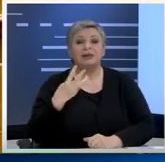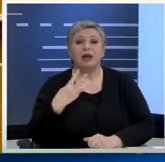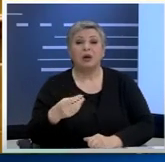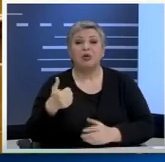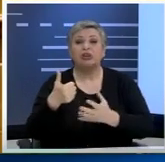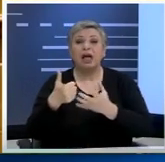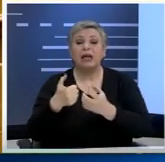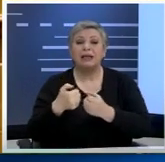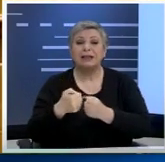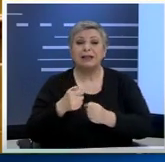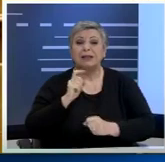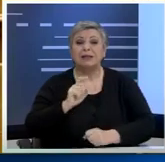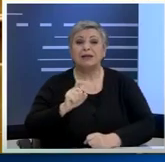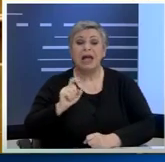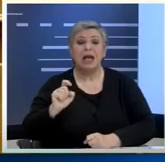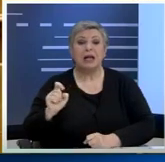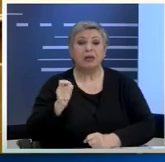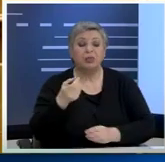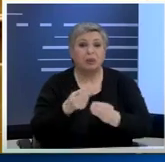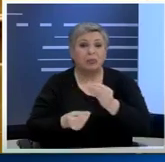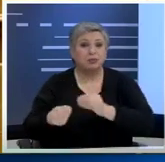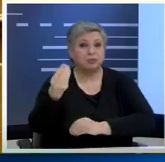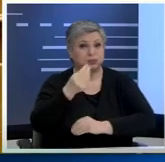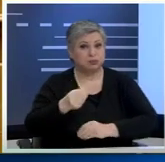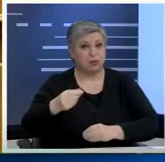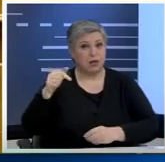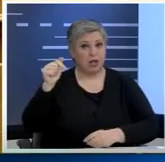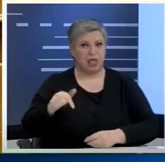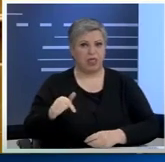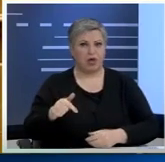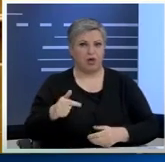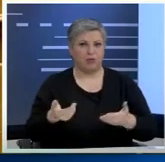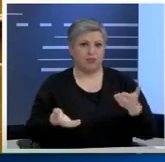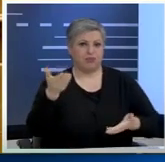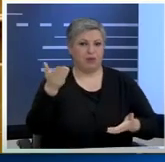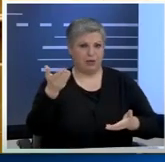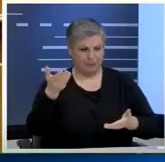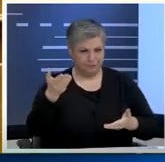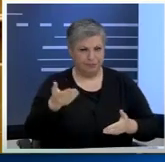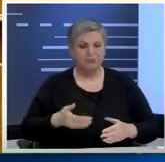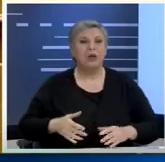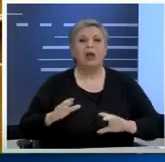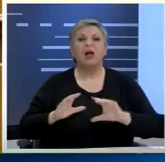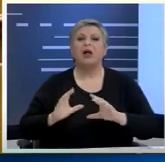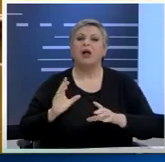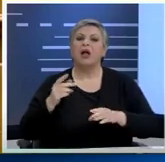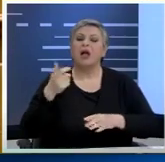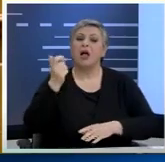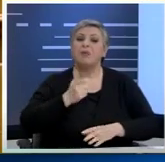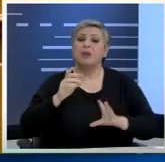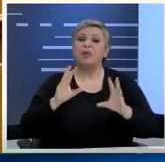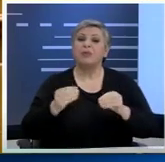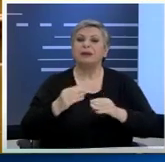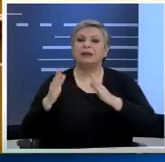εκατομμύρια. Από 650 το 2015 στο 1 δις το 2019. Επίδομα στέγασης